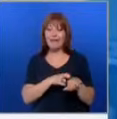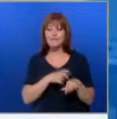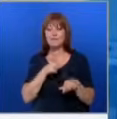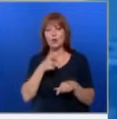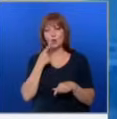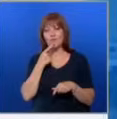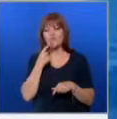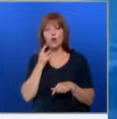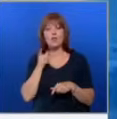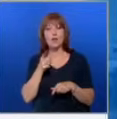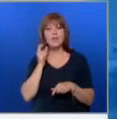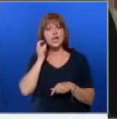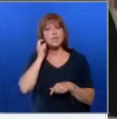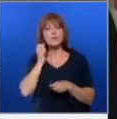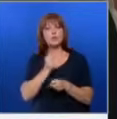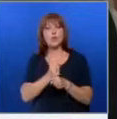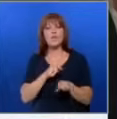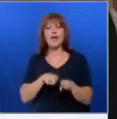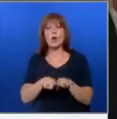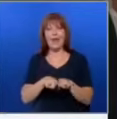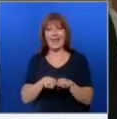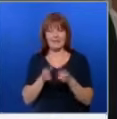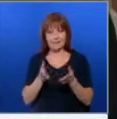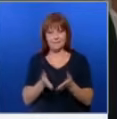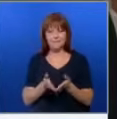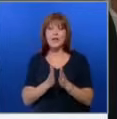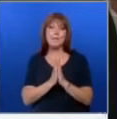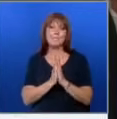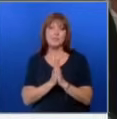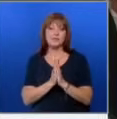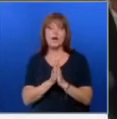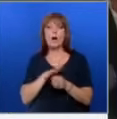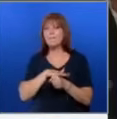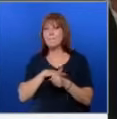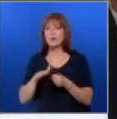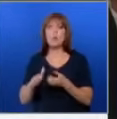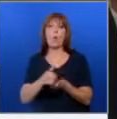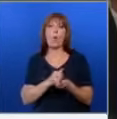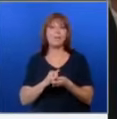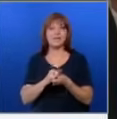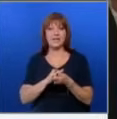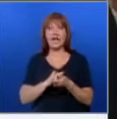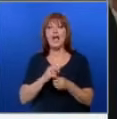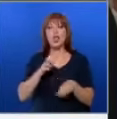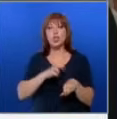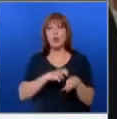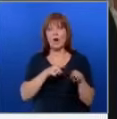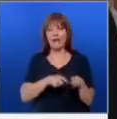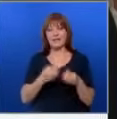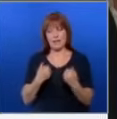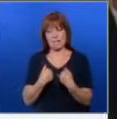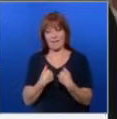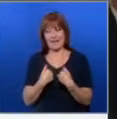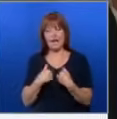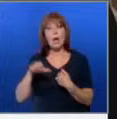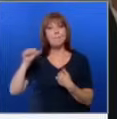от името на колегите от ДПС. Колегите призоваха за пълно обединение между господин Доган и мене, партията